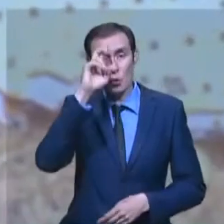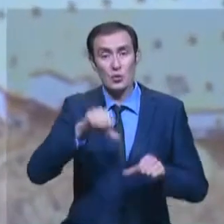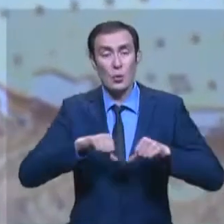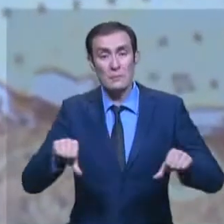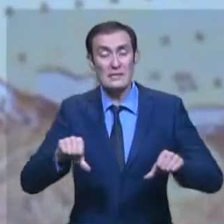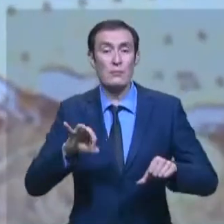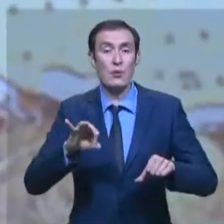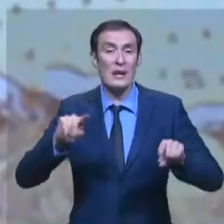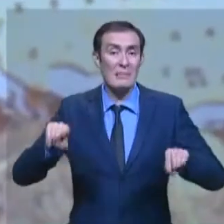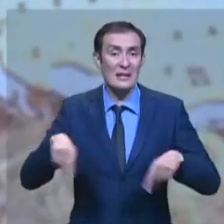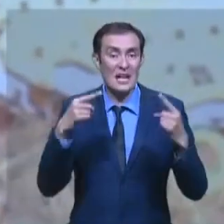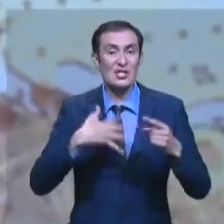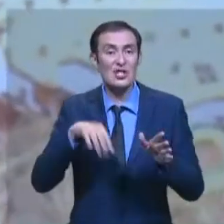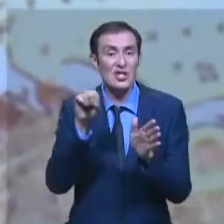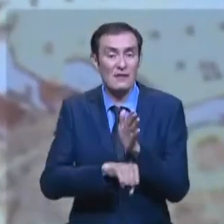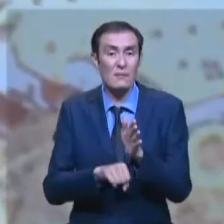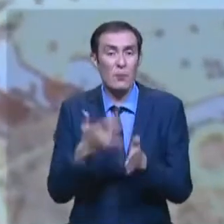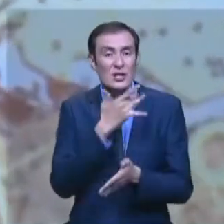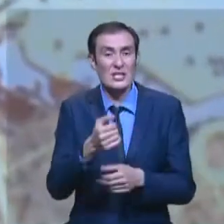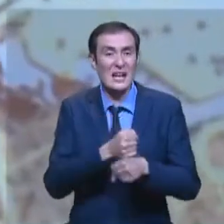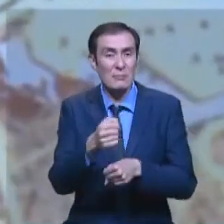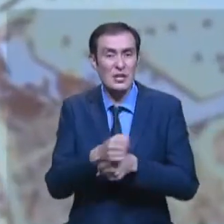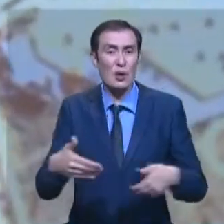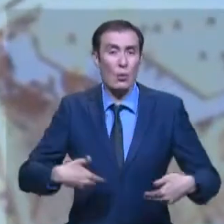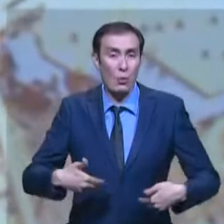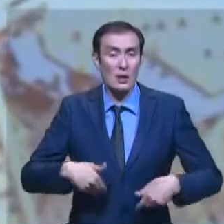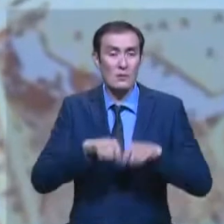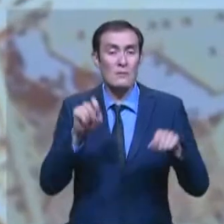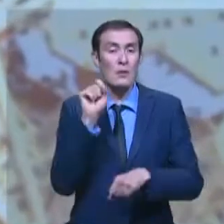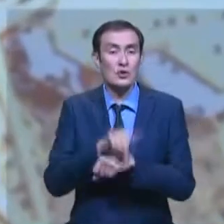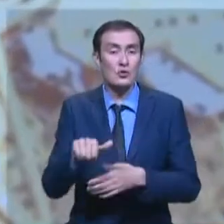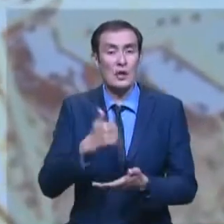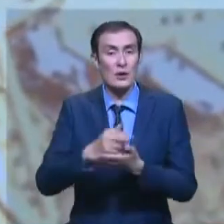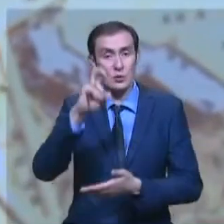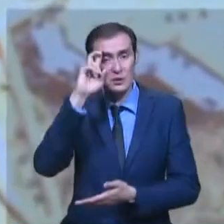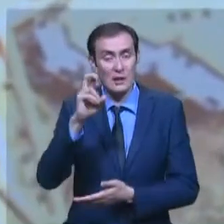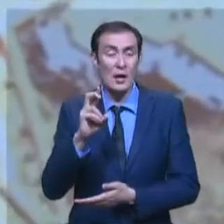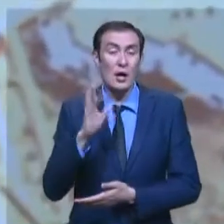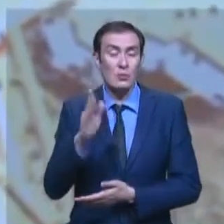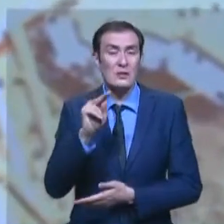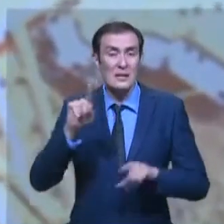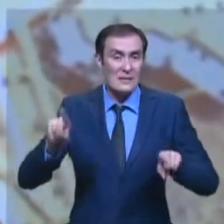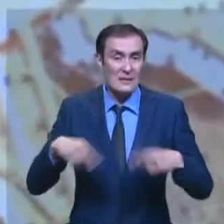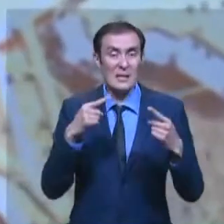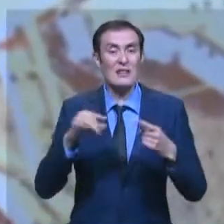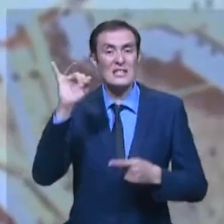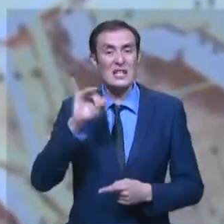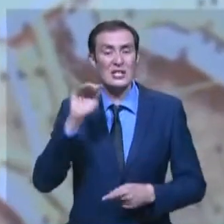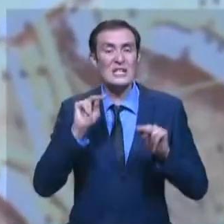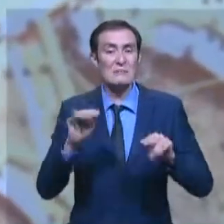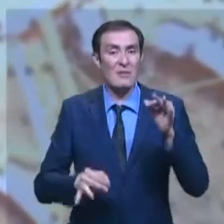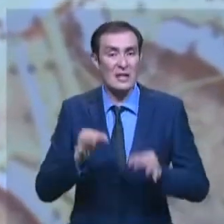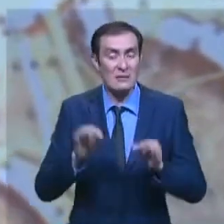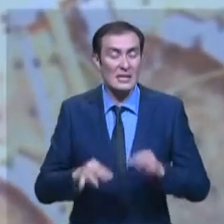Госкомиссия по реабилитации жертв политических репрессий и голода, созданная по поручению главы государства, будет заниматься восстановлением исторической